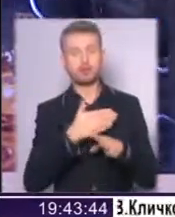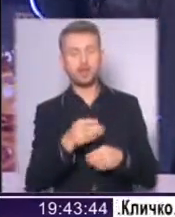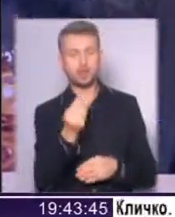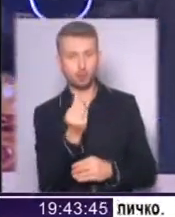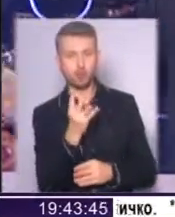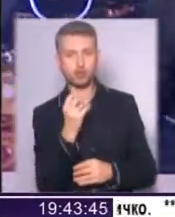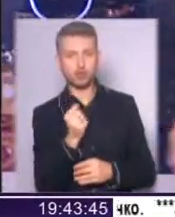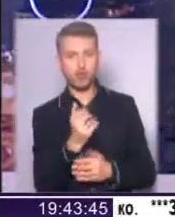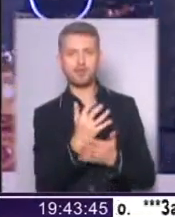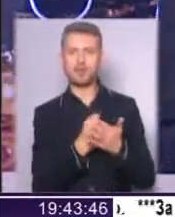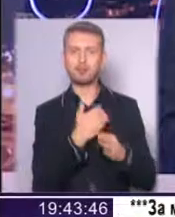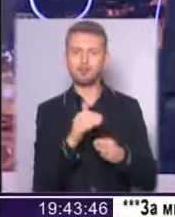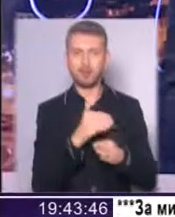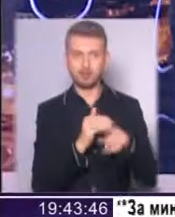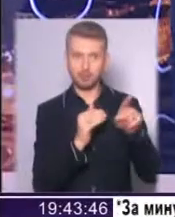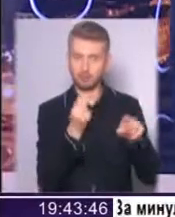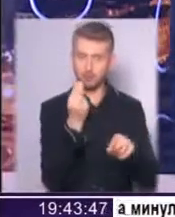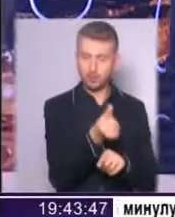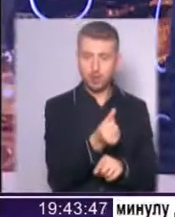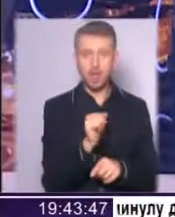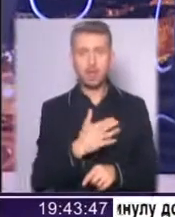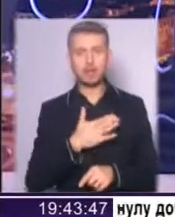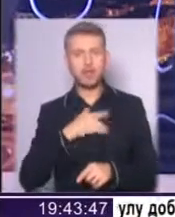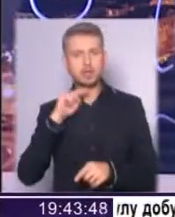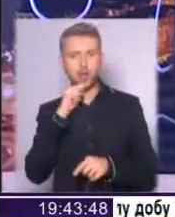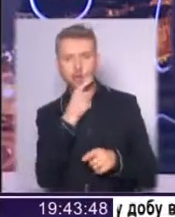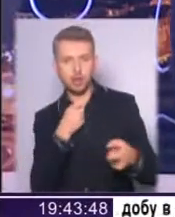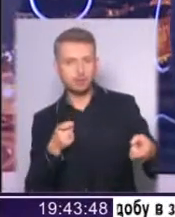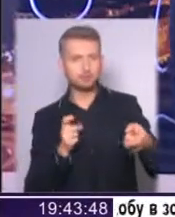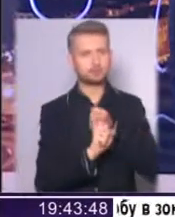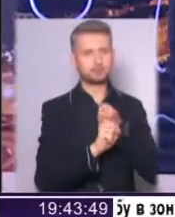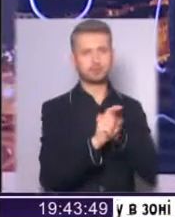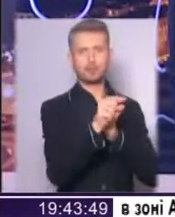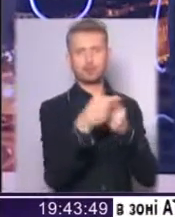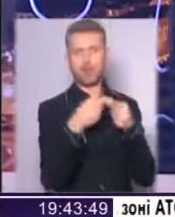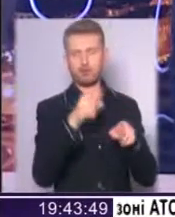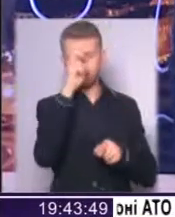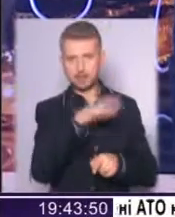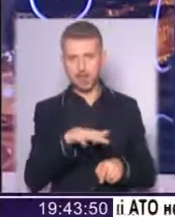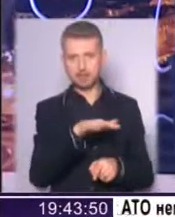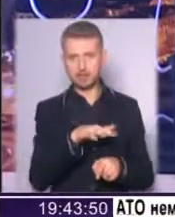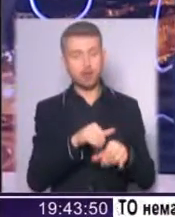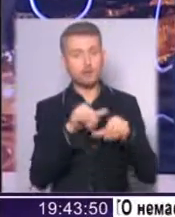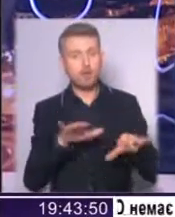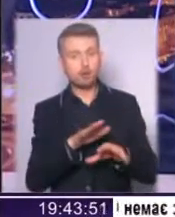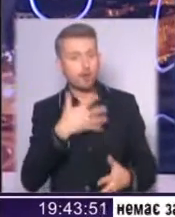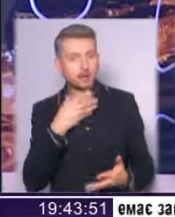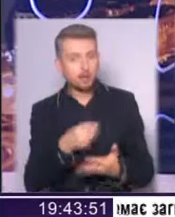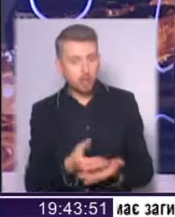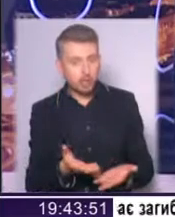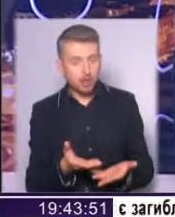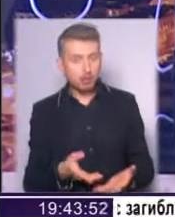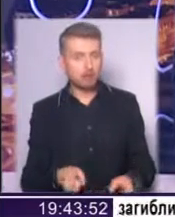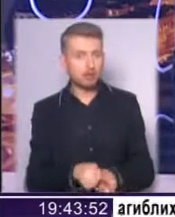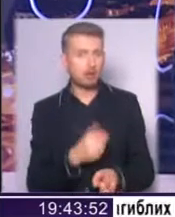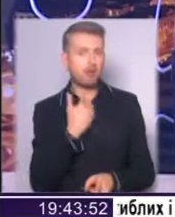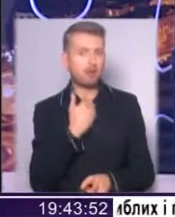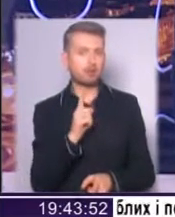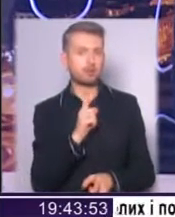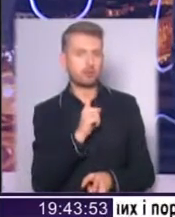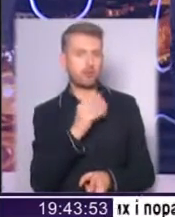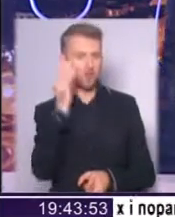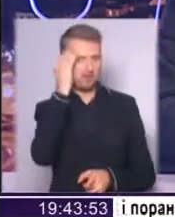інші. Але для цього має бути державницький підхід. А у нас сьогодні президент їде і замовляє стару поломану техніку з Америки